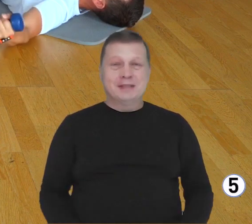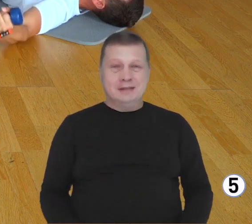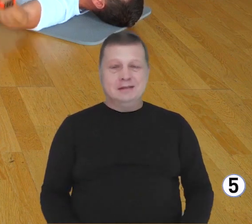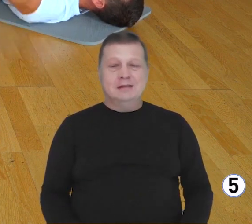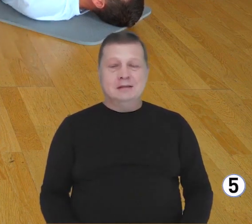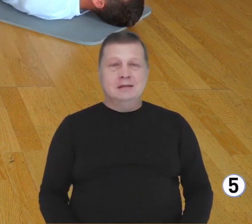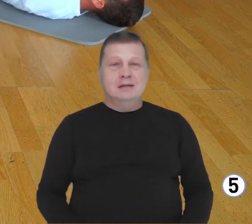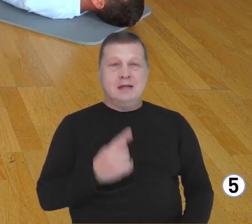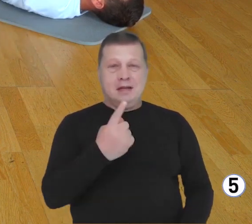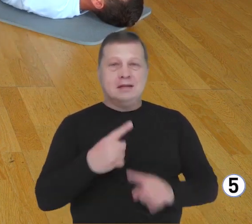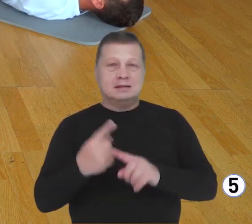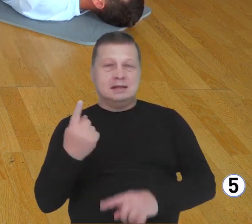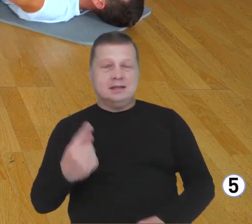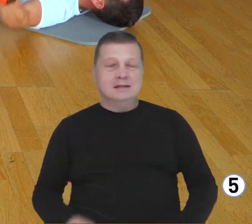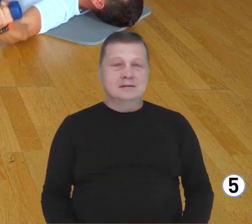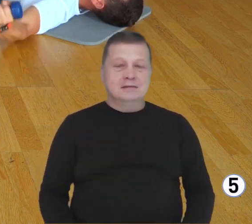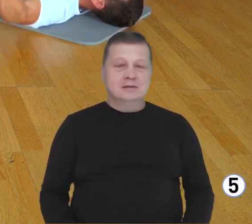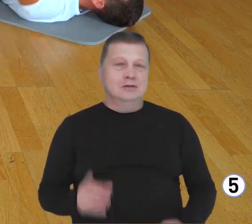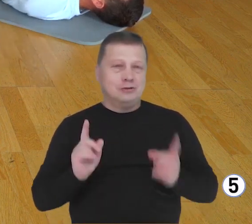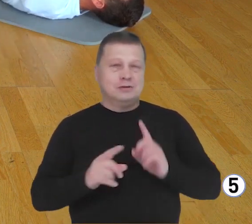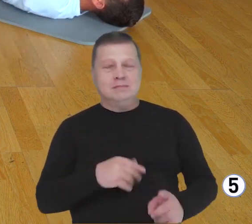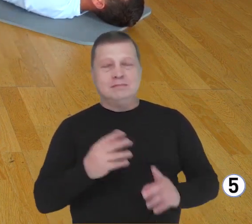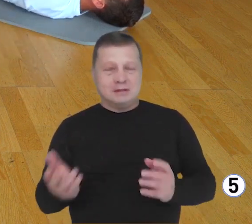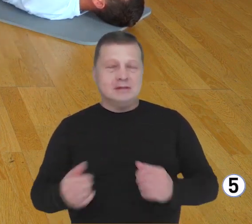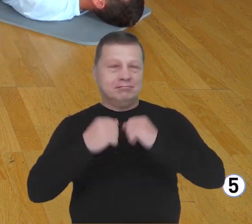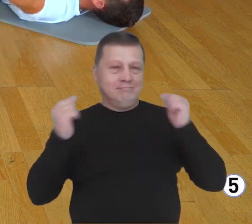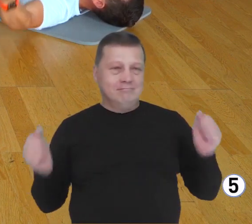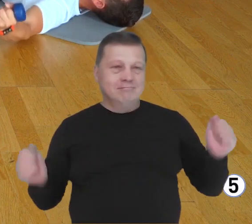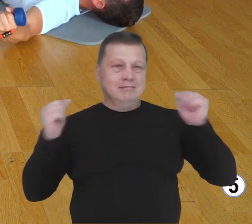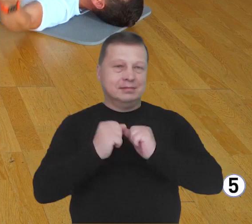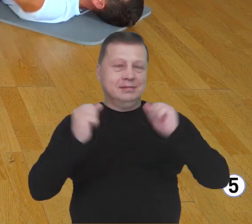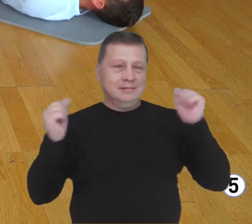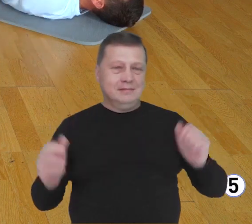tempa pojedynczo. Dynamicznie.